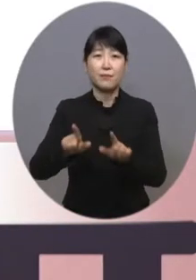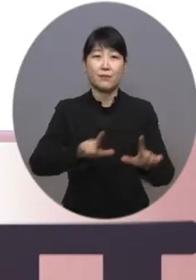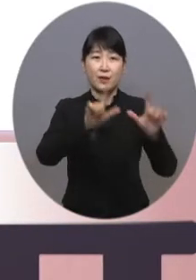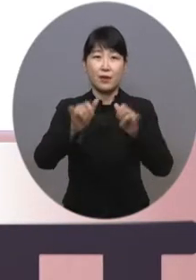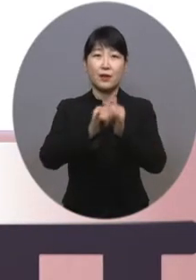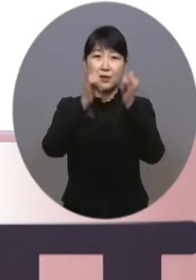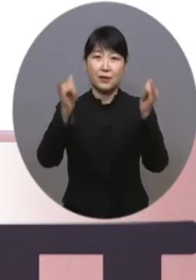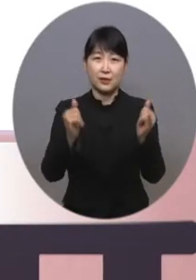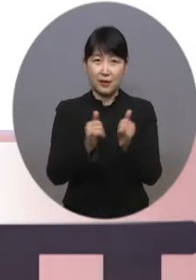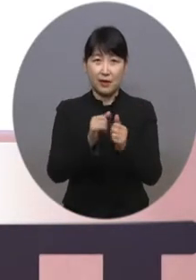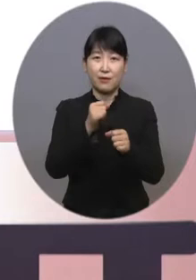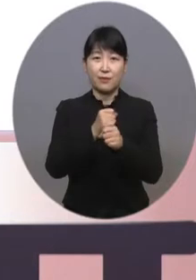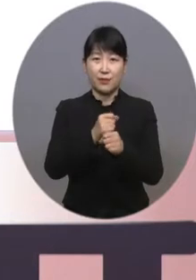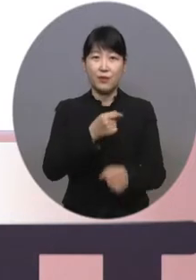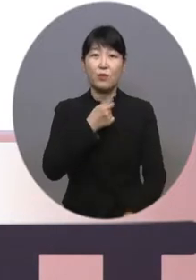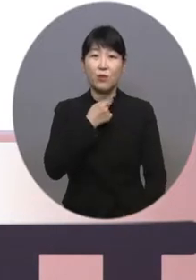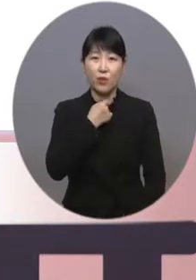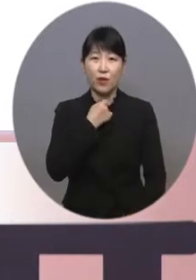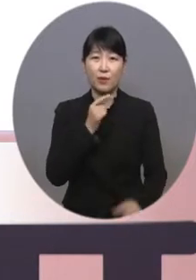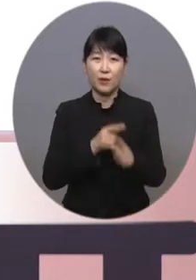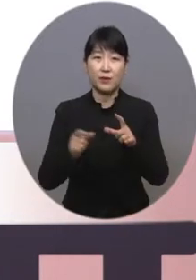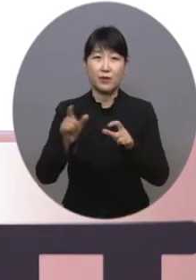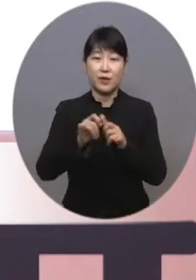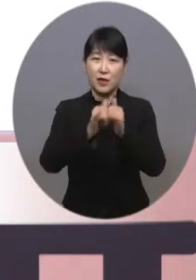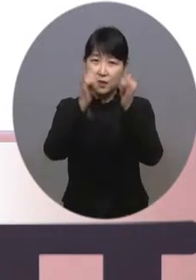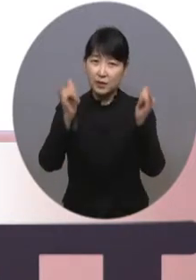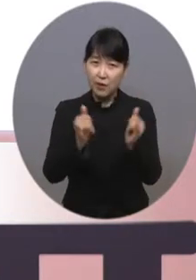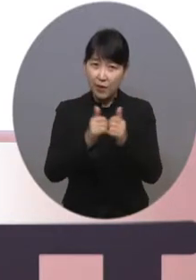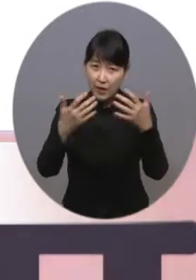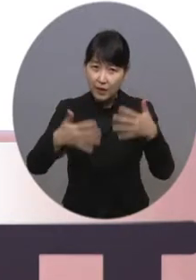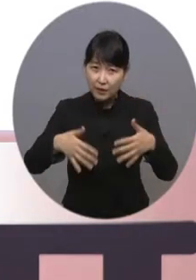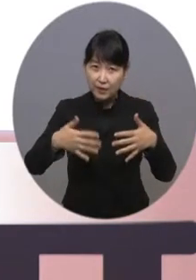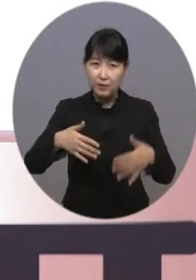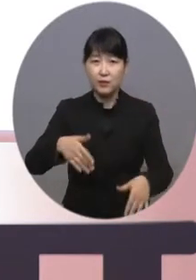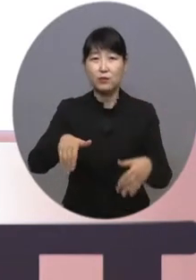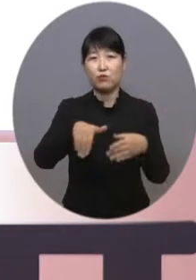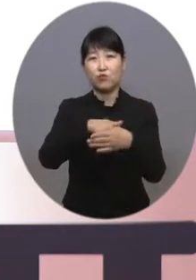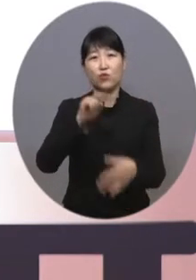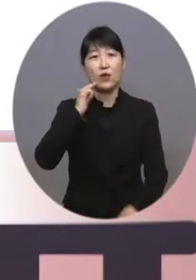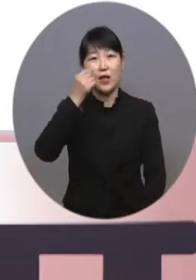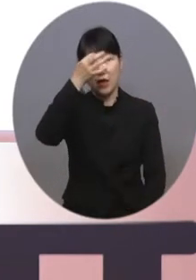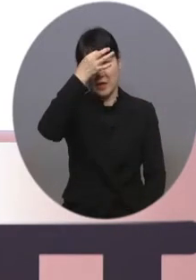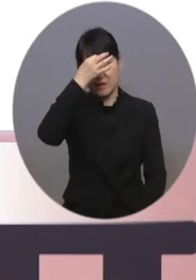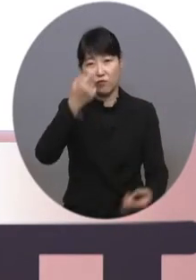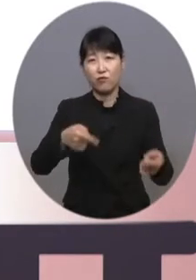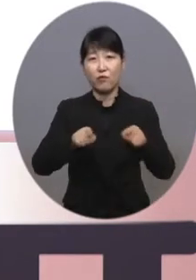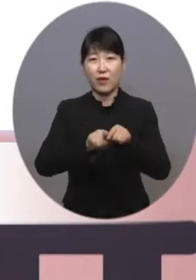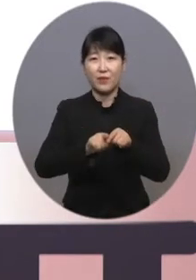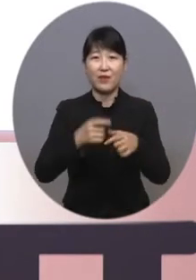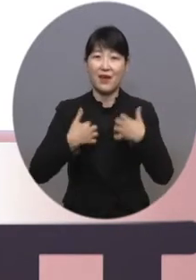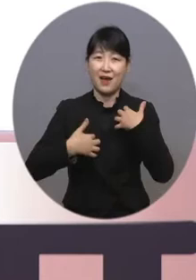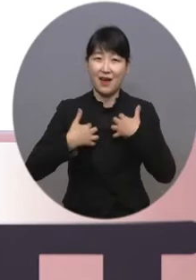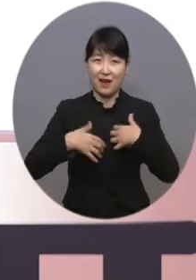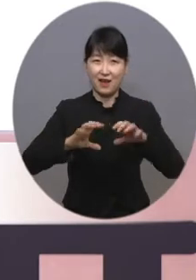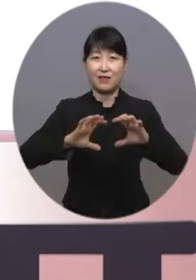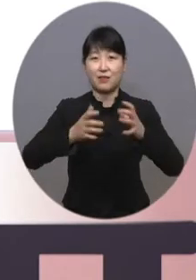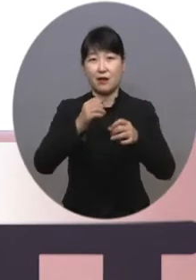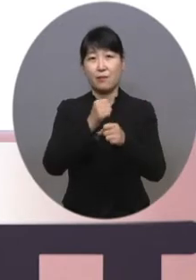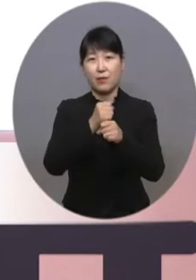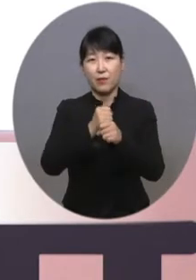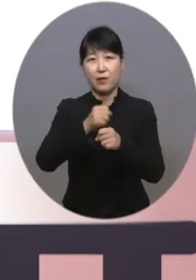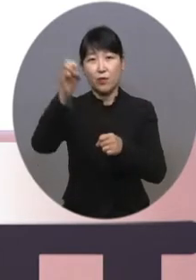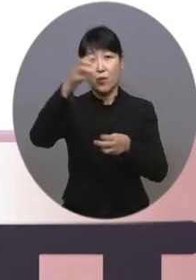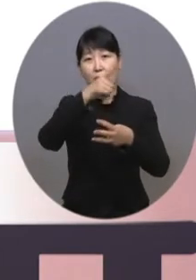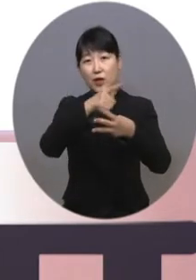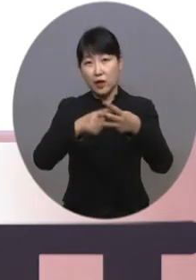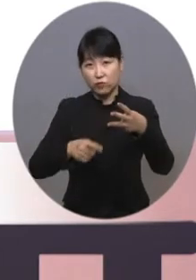사회가 되겠습니다. 더 나아가서 우리 사회 사회적 약자들이 문화예술을 함께 향유할 수 있는 그런 나라가 될 것이고 우리 양주가